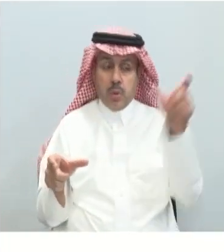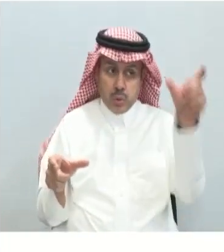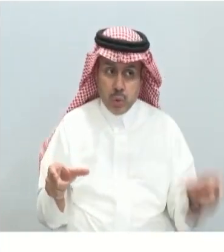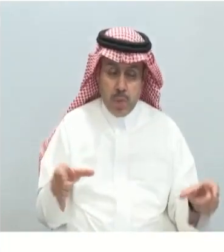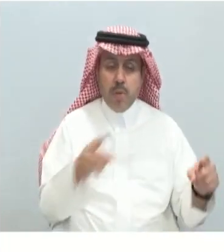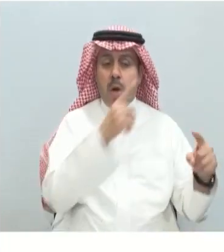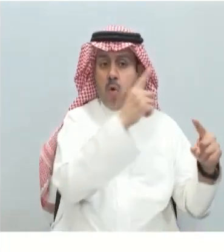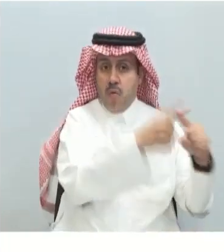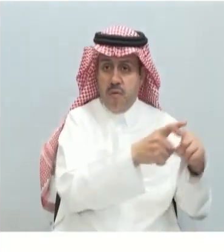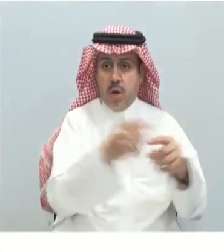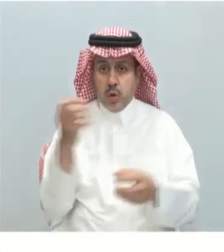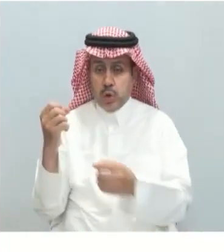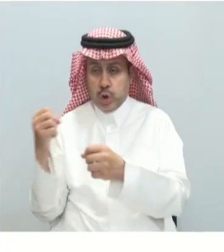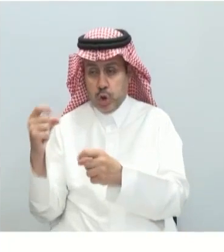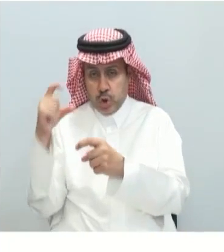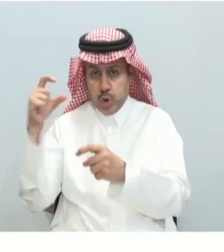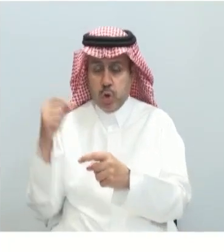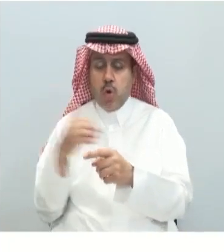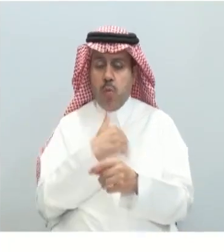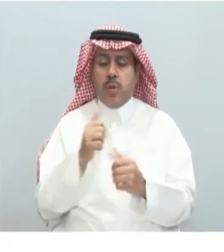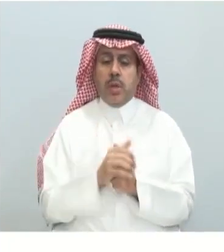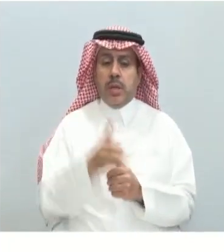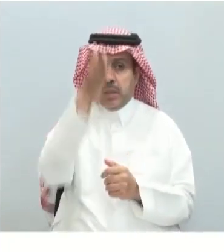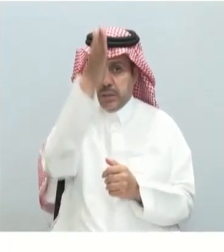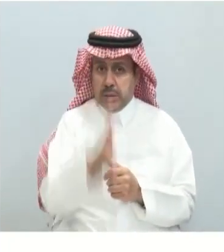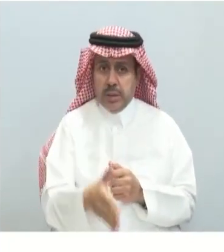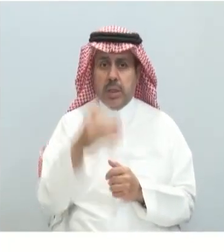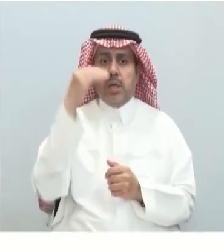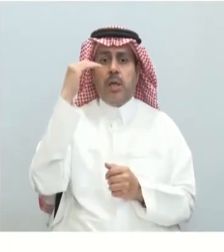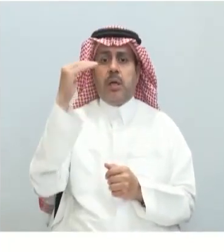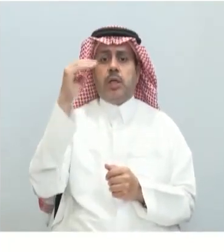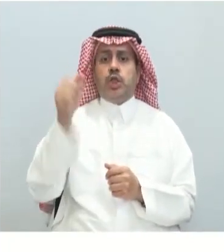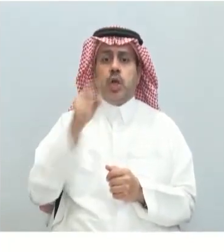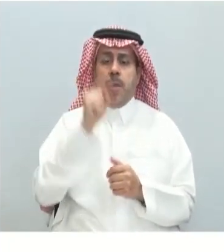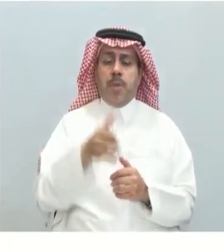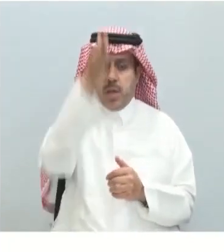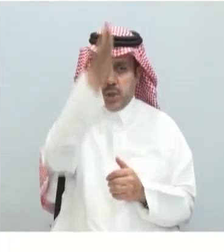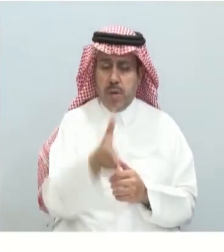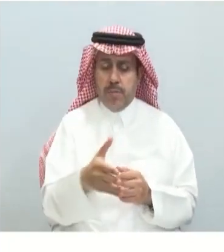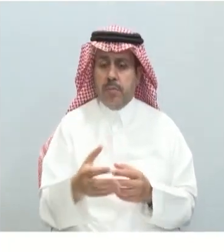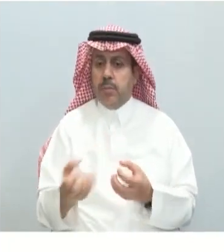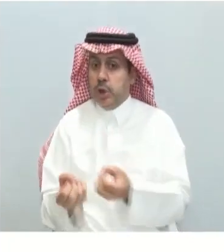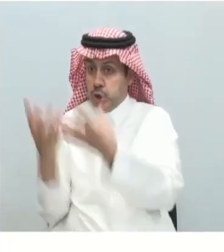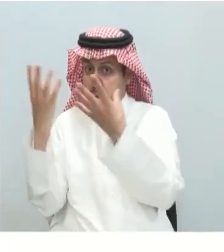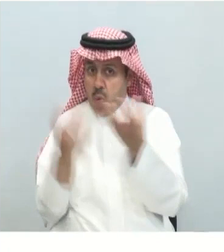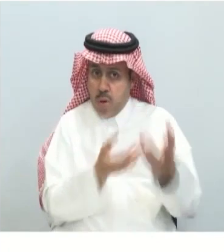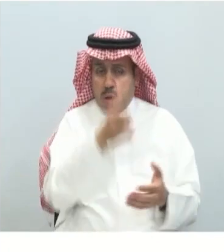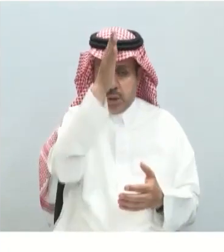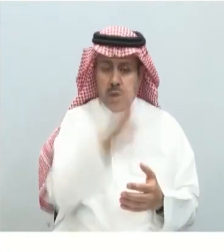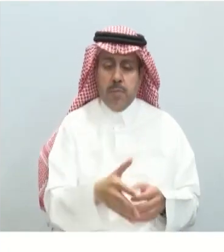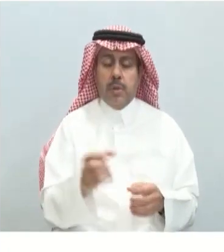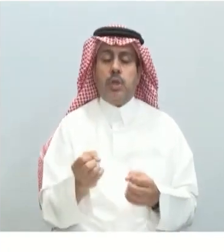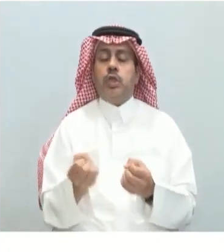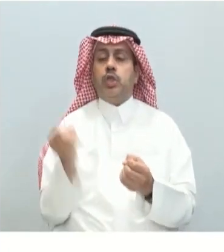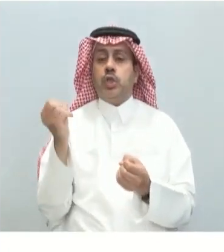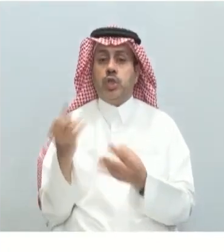الجنه حجابا يشرف على الدارين وينظر الذ الذين عليه اهل الجنه